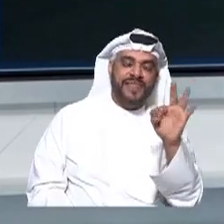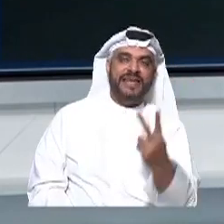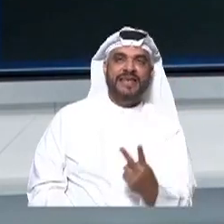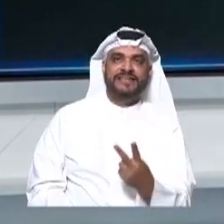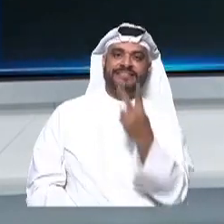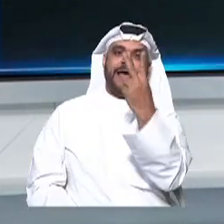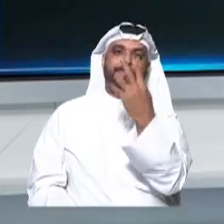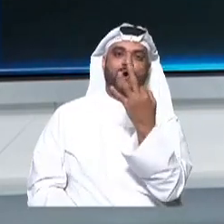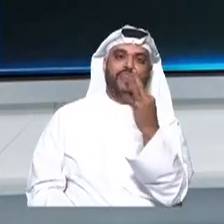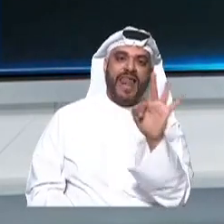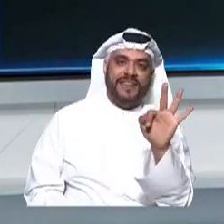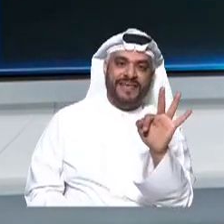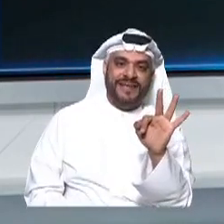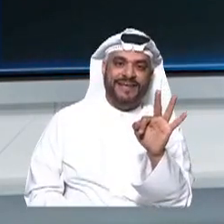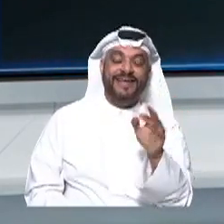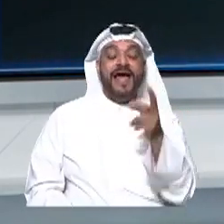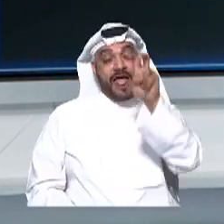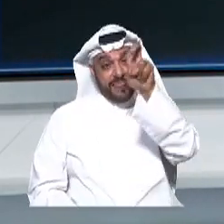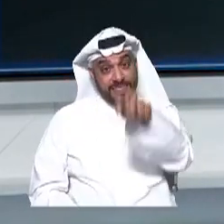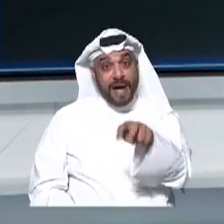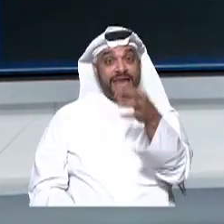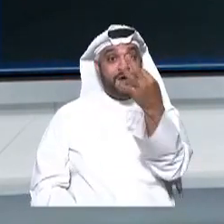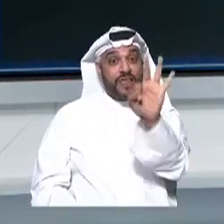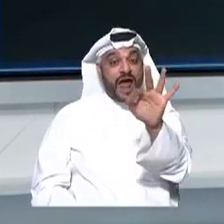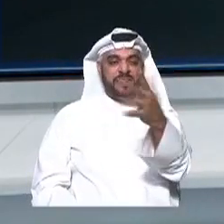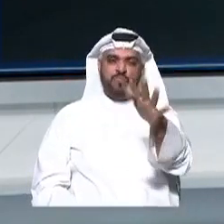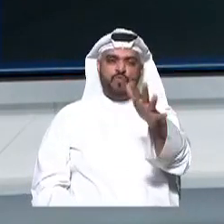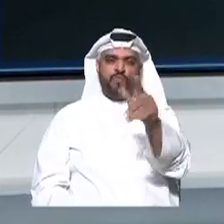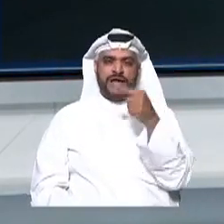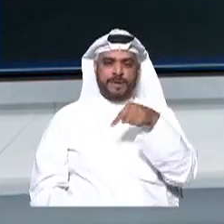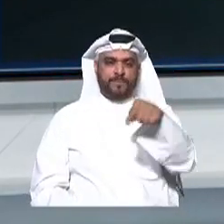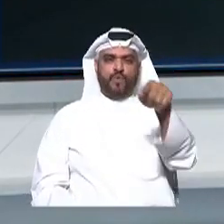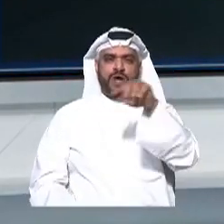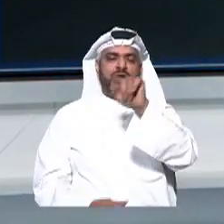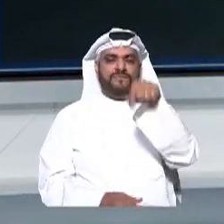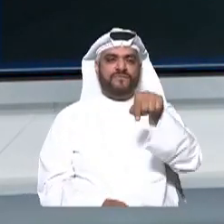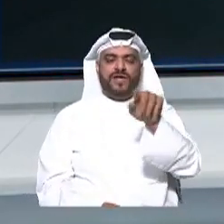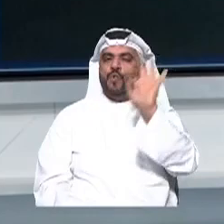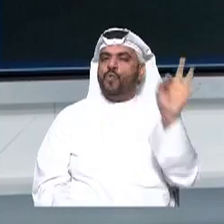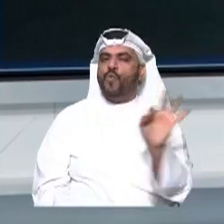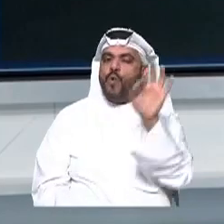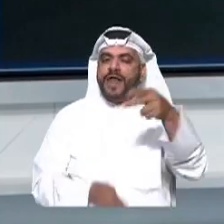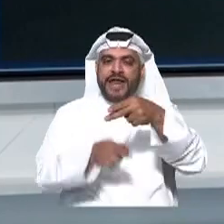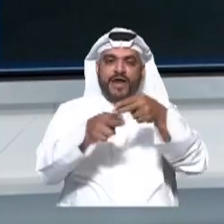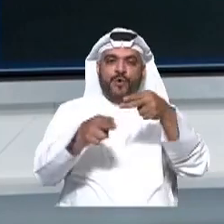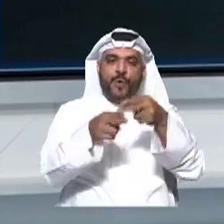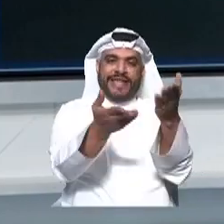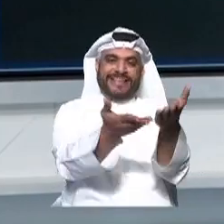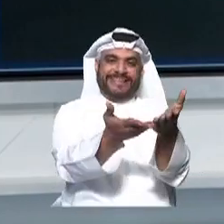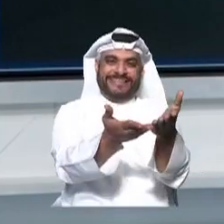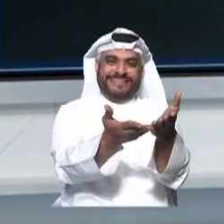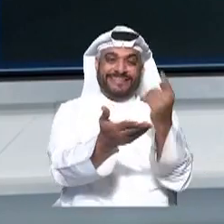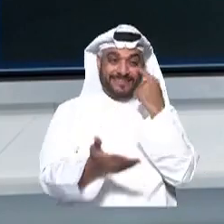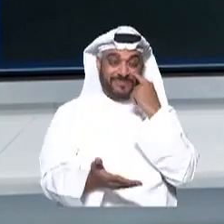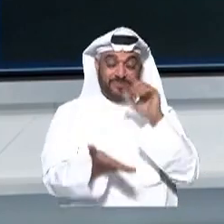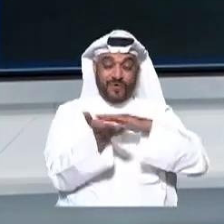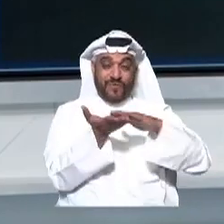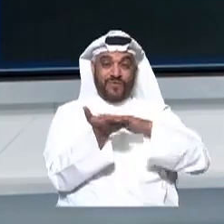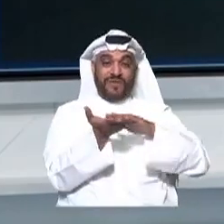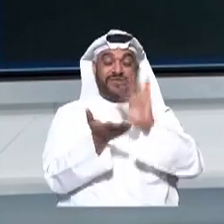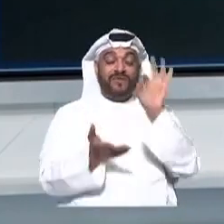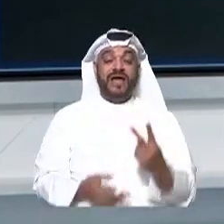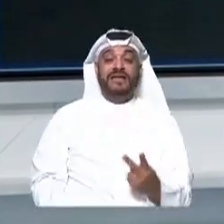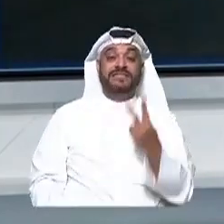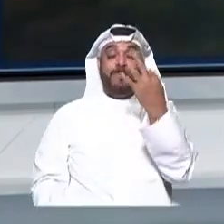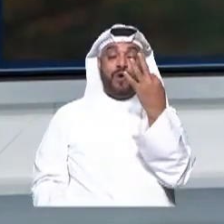مئوية على المناطق البرية، 38 درجة مئوية متوقعة منتصف هذه الليلة على مدينة الكويت، وتفاوت ما بين